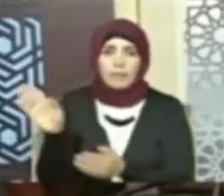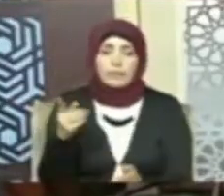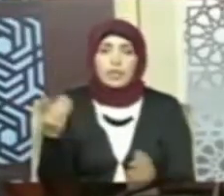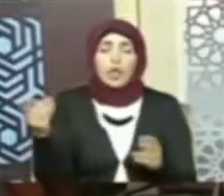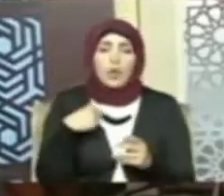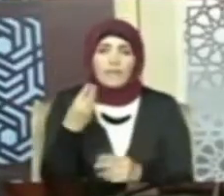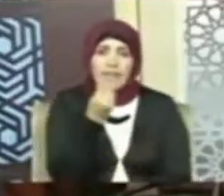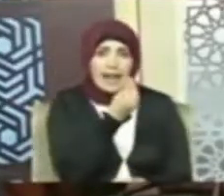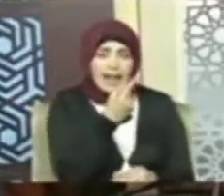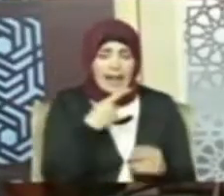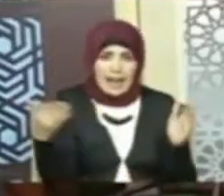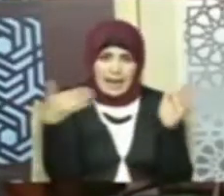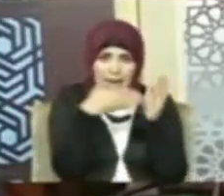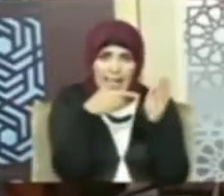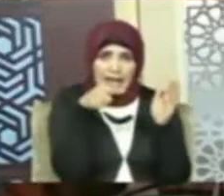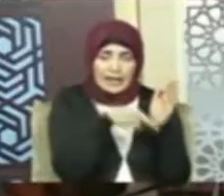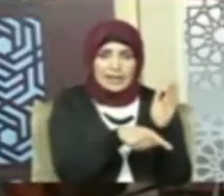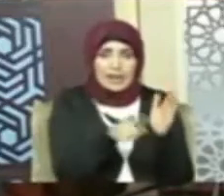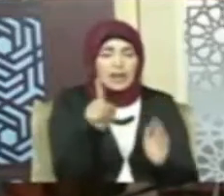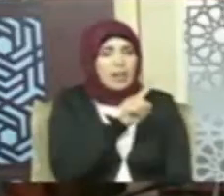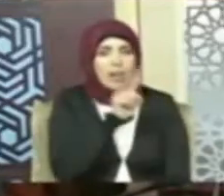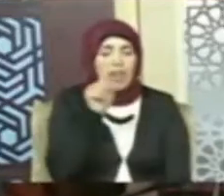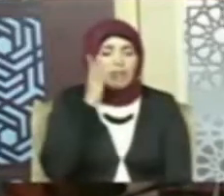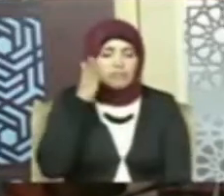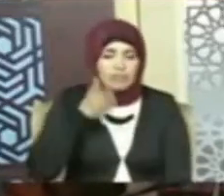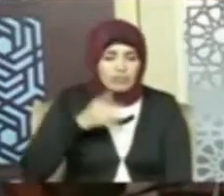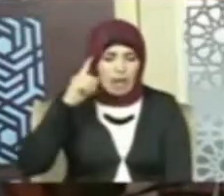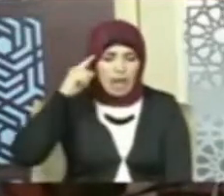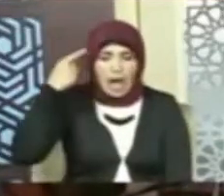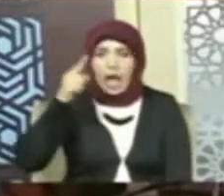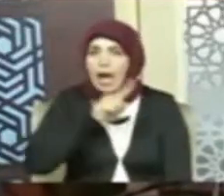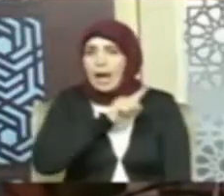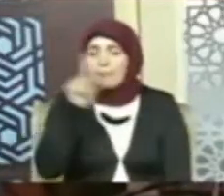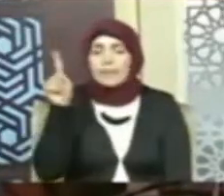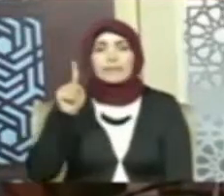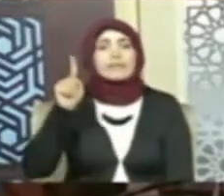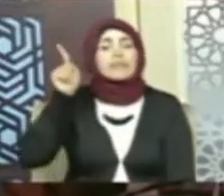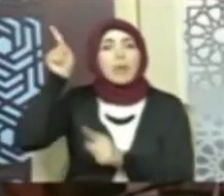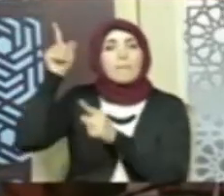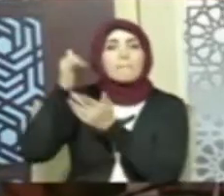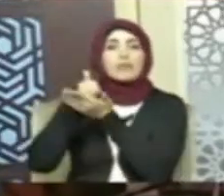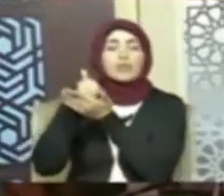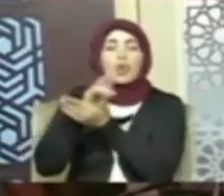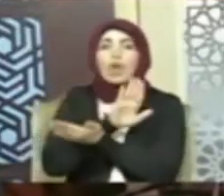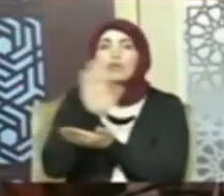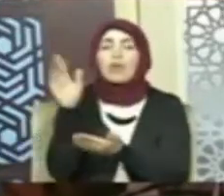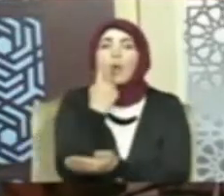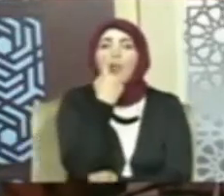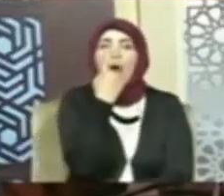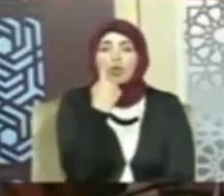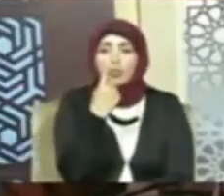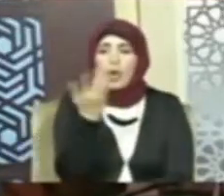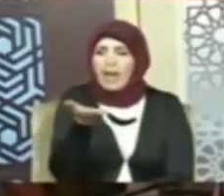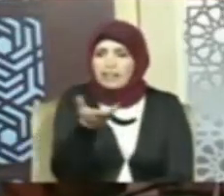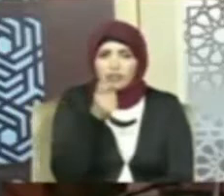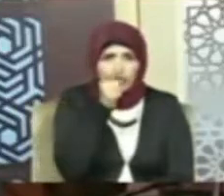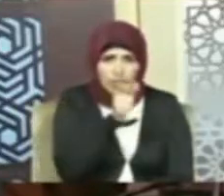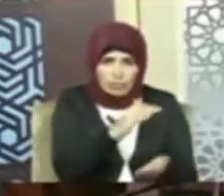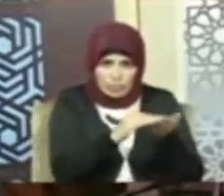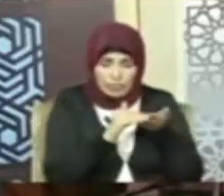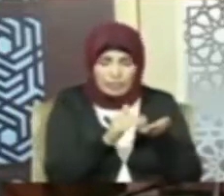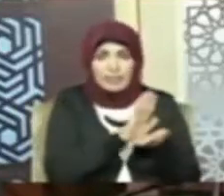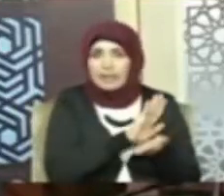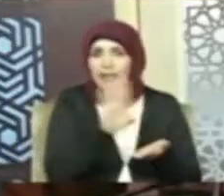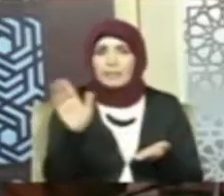لا تستطيع إلا أن تكل أمورك إلي، فهو وحده الخليفة